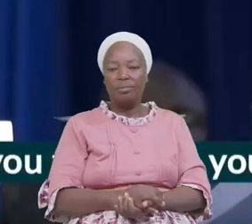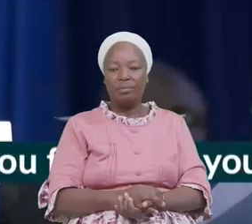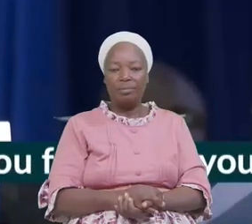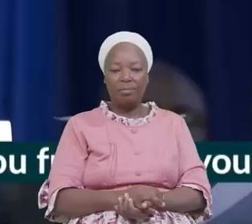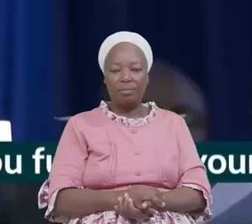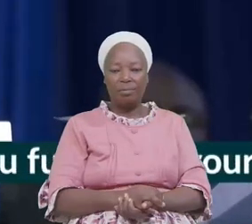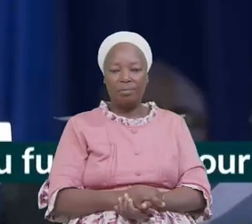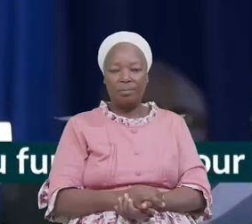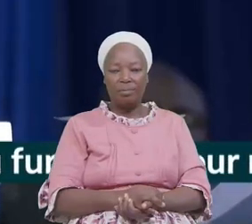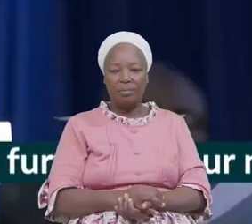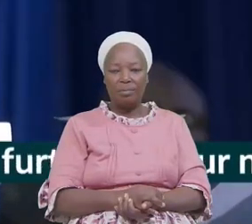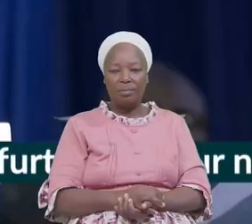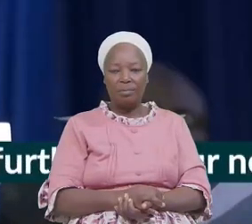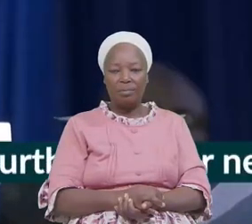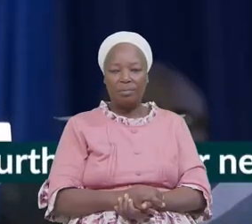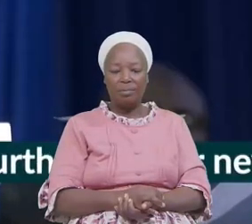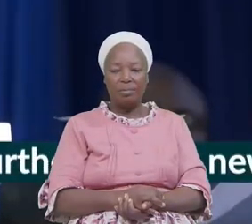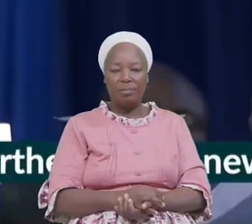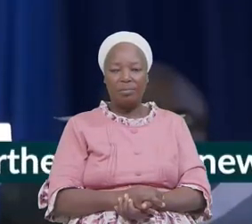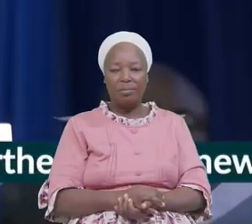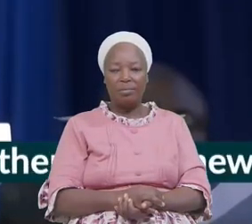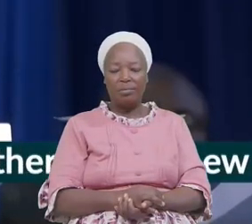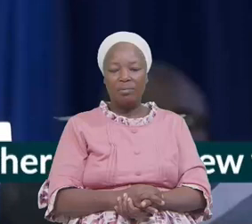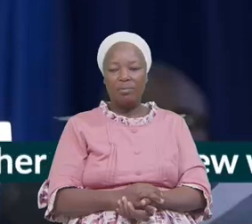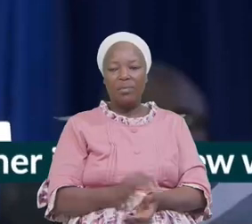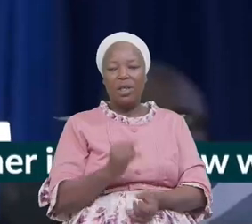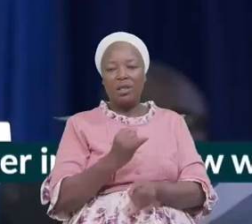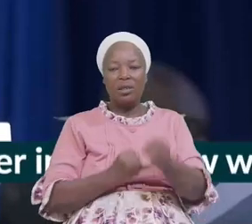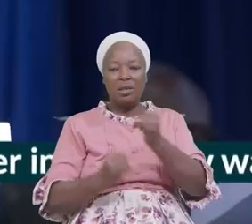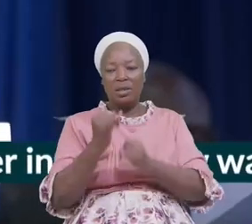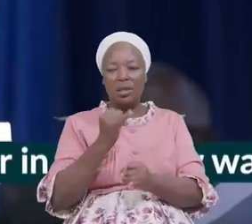ligne. Et il y a aussi un numéro